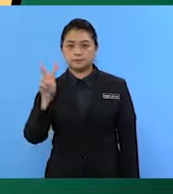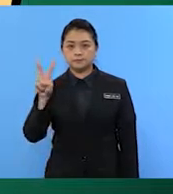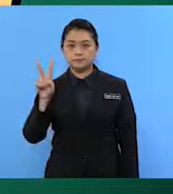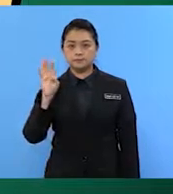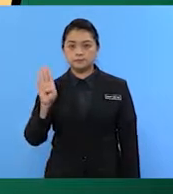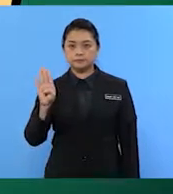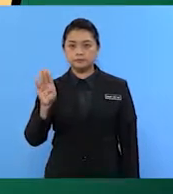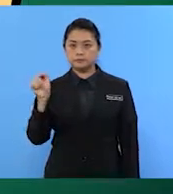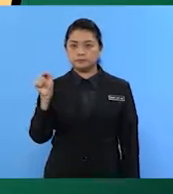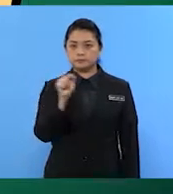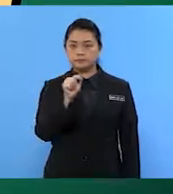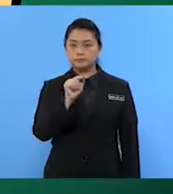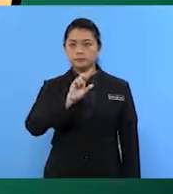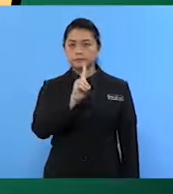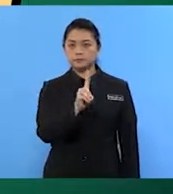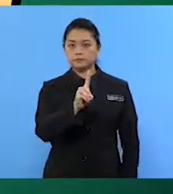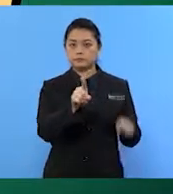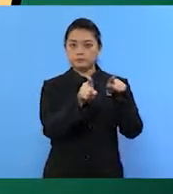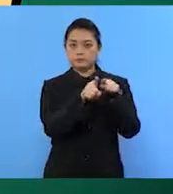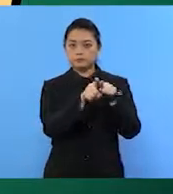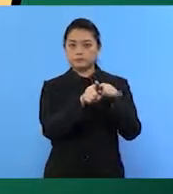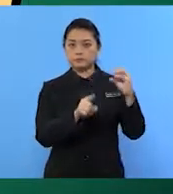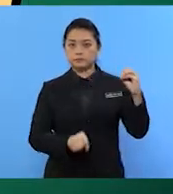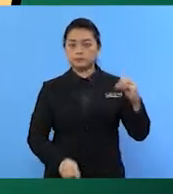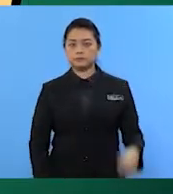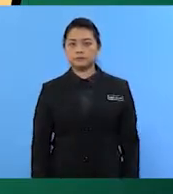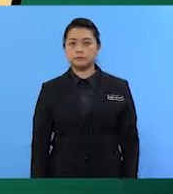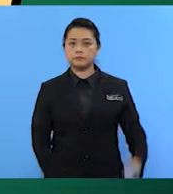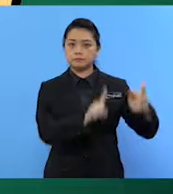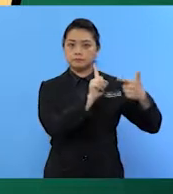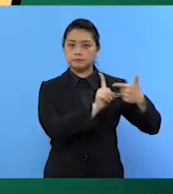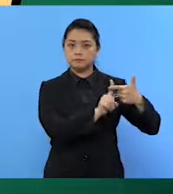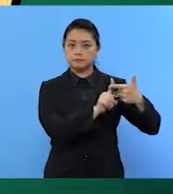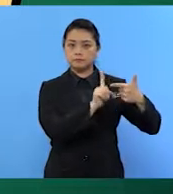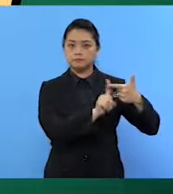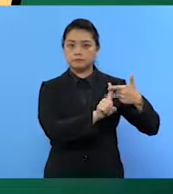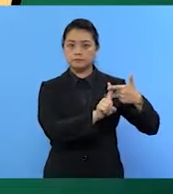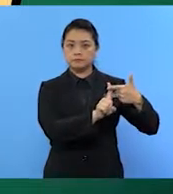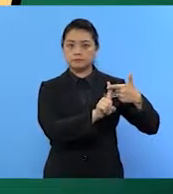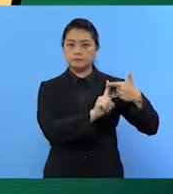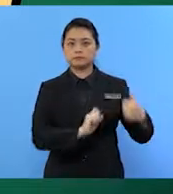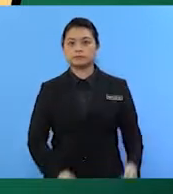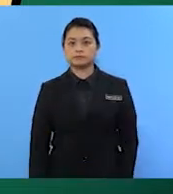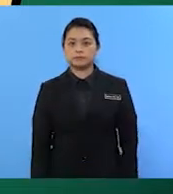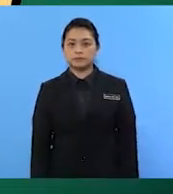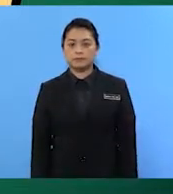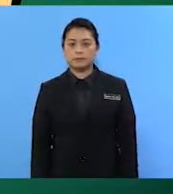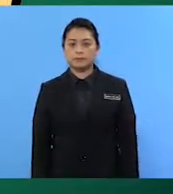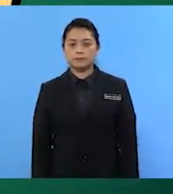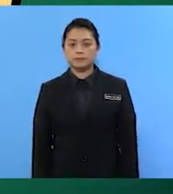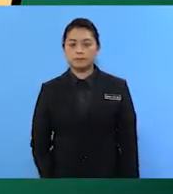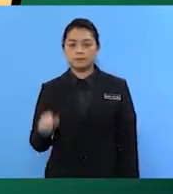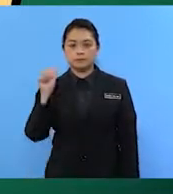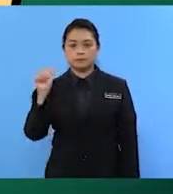2B tolak D sama dengan sifar sebagai persamaan kedua.